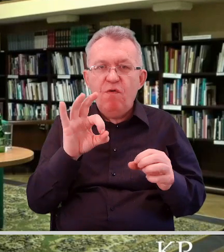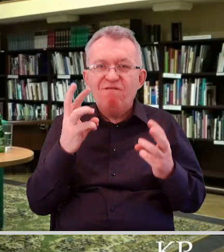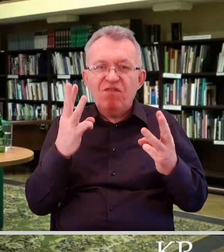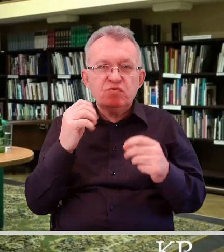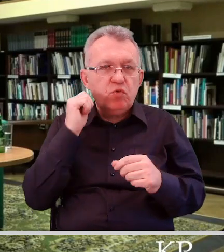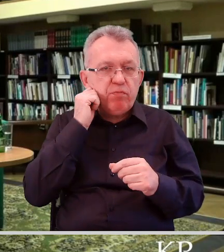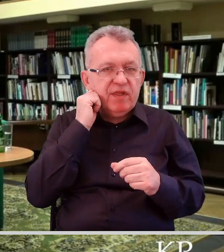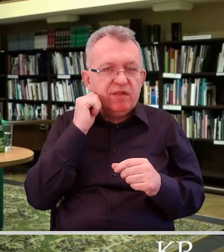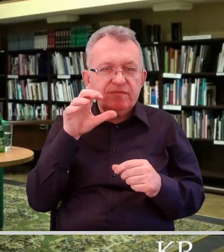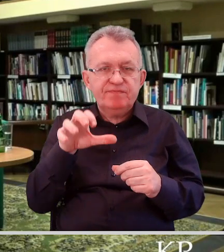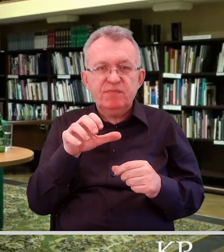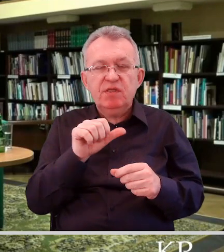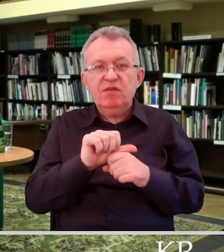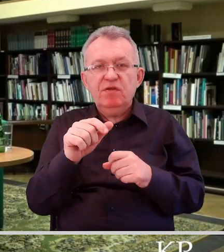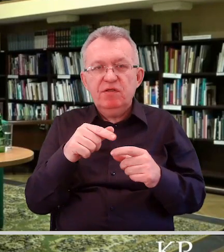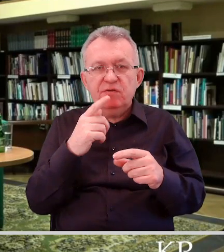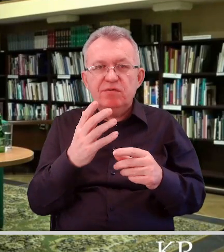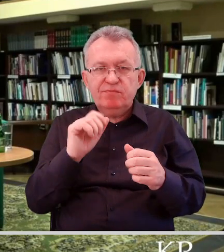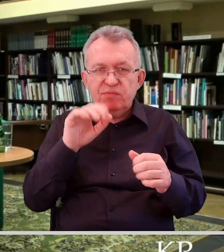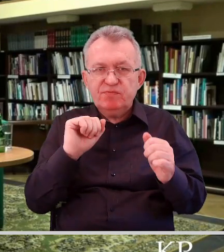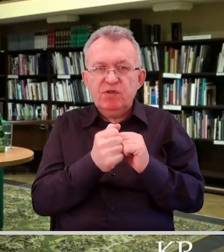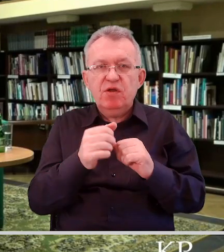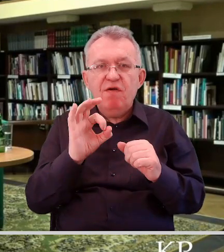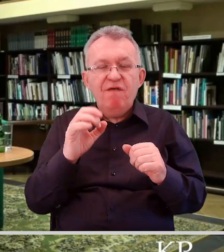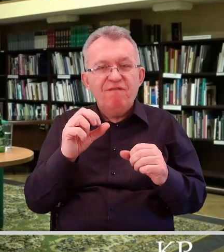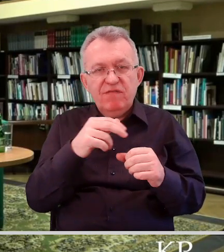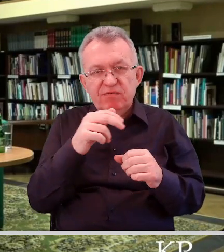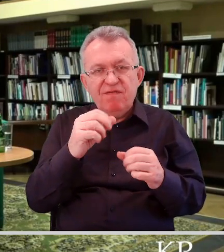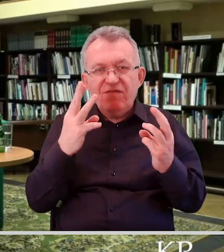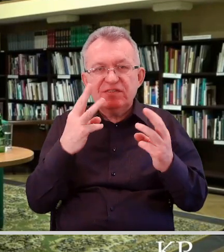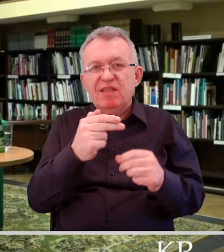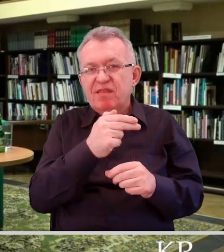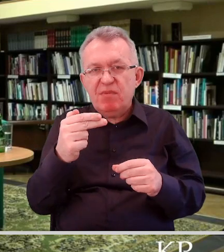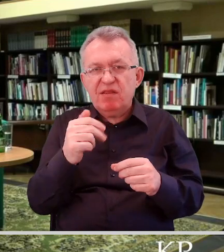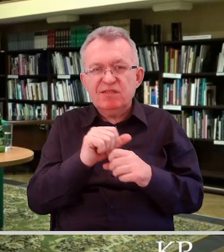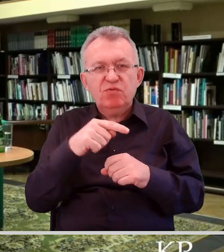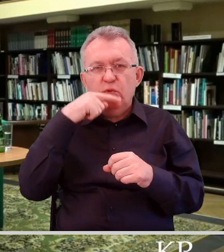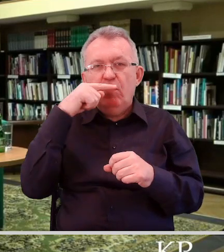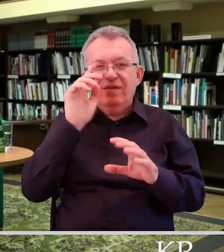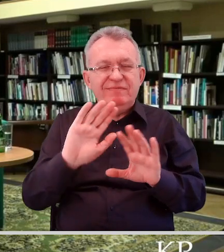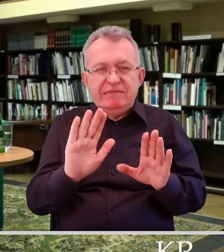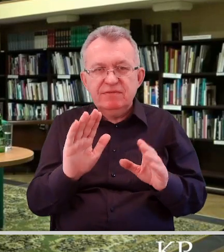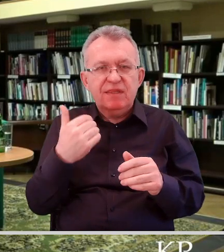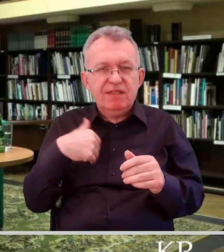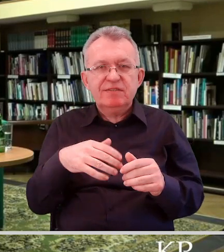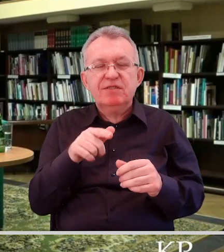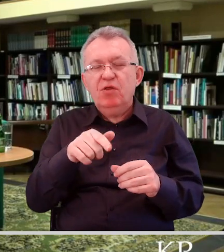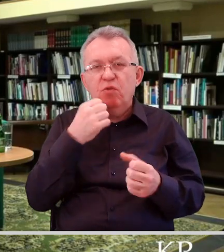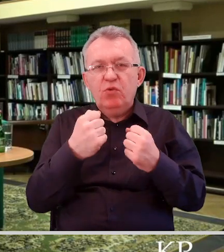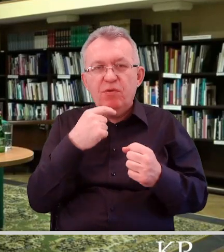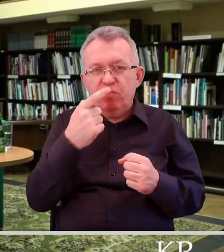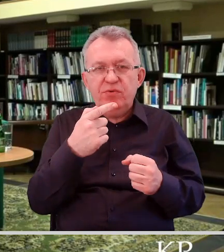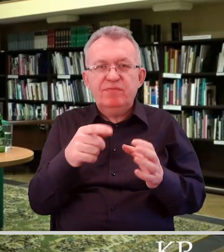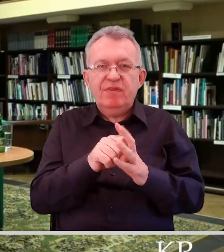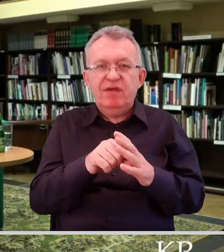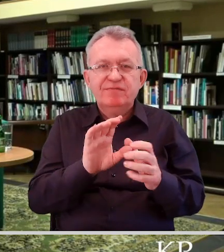bym teraz chyba wydając ją przeformułowała O ważnych tematach, tylko że to zbyt dęcie brzmi, także jakoś trudno by mi to było chyba upchnąć